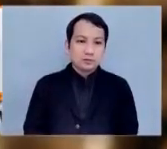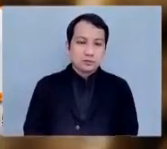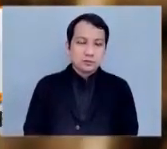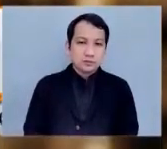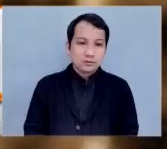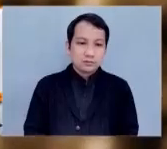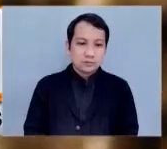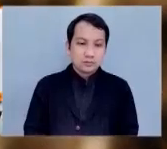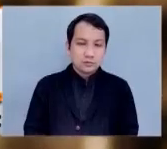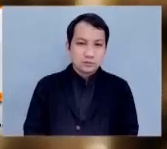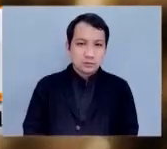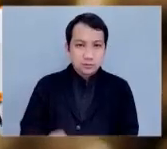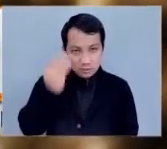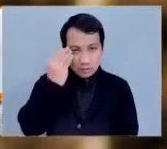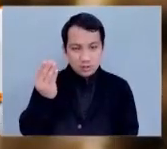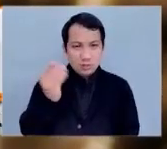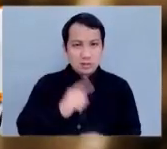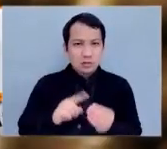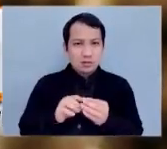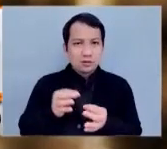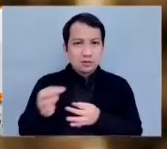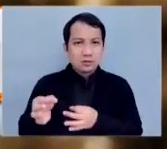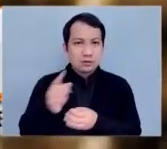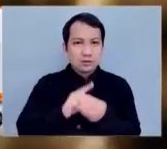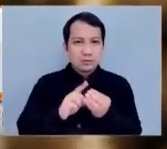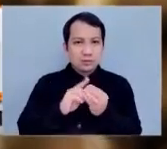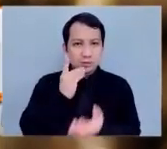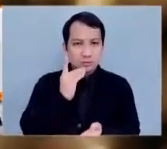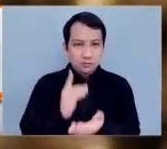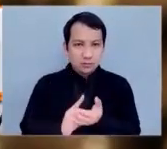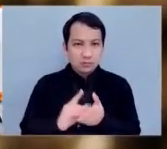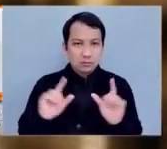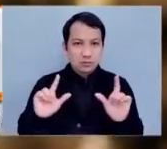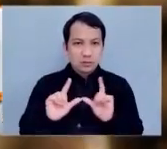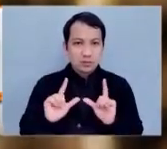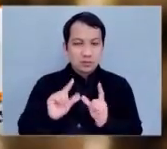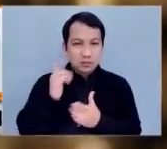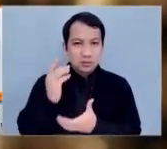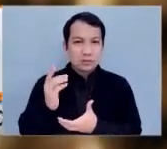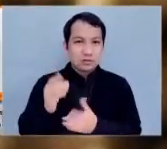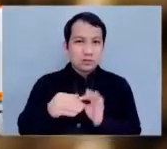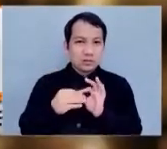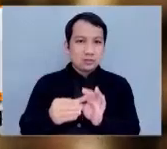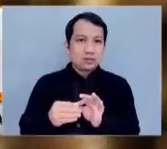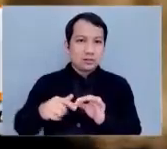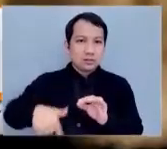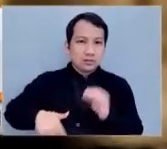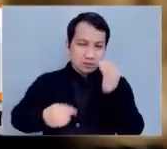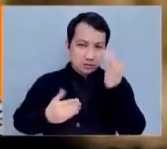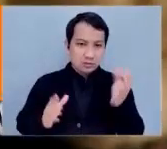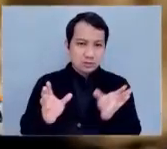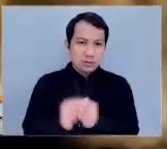service will extend to documents and licenses because service delayed is also service denied.